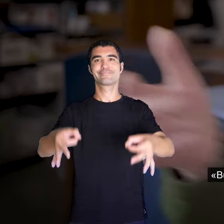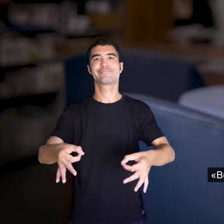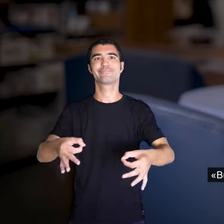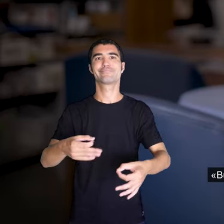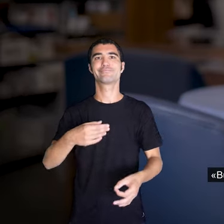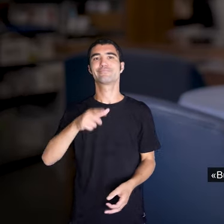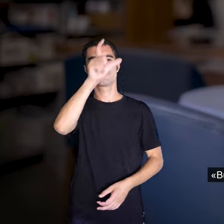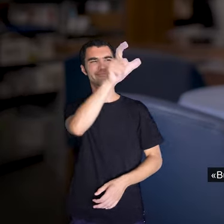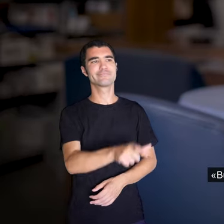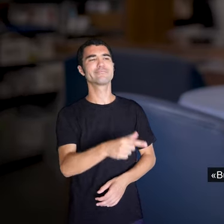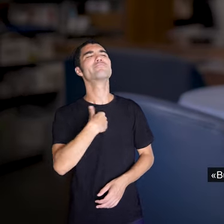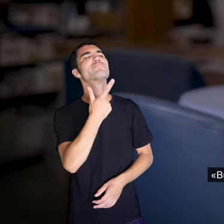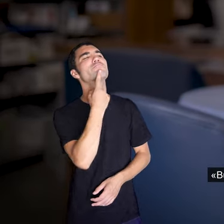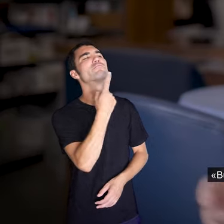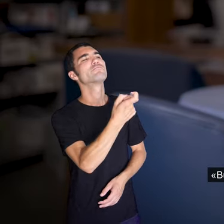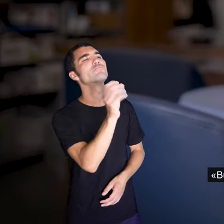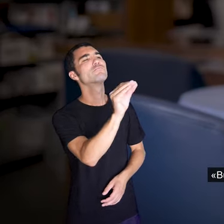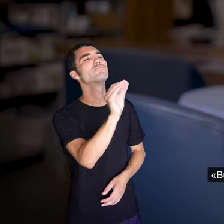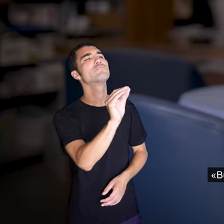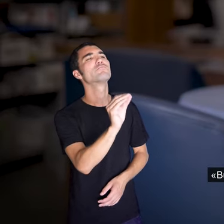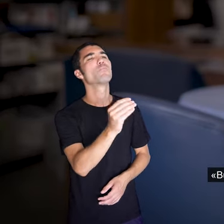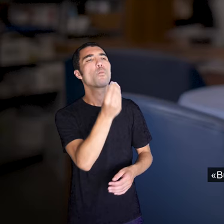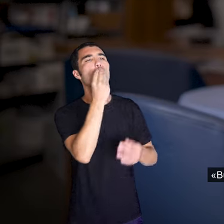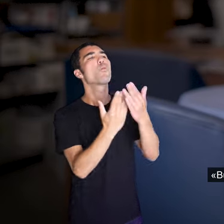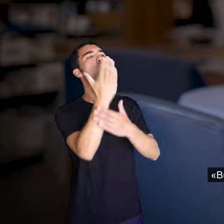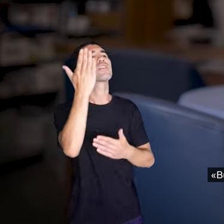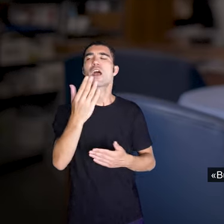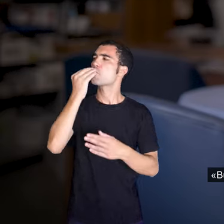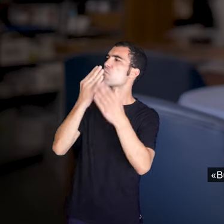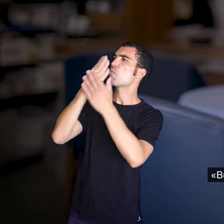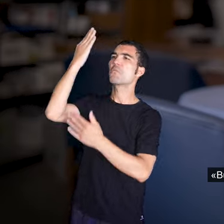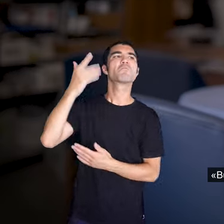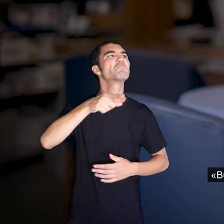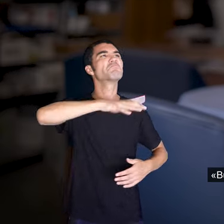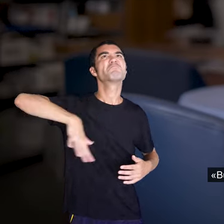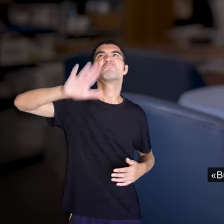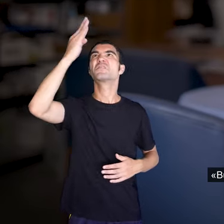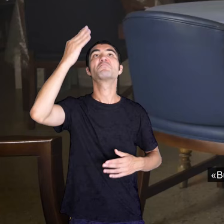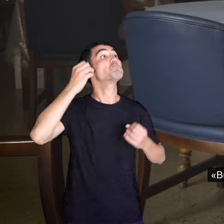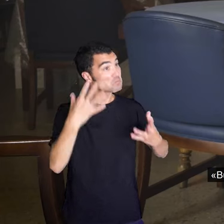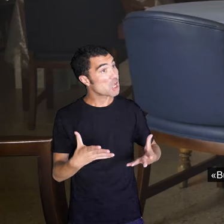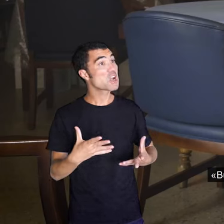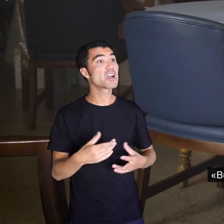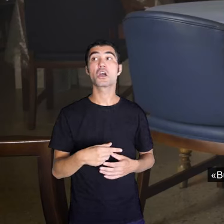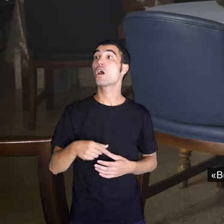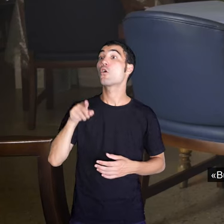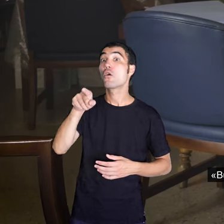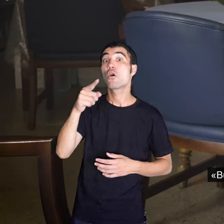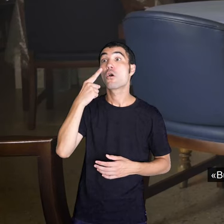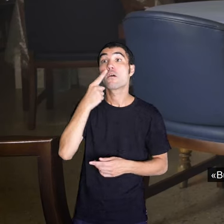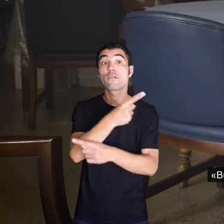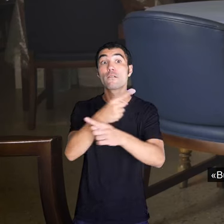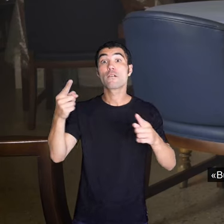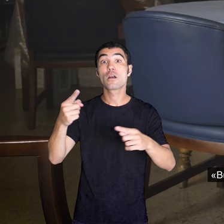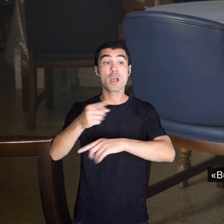van demanar a aquell senyor, li diem bon dia, diu, que trobau en aquest temps? Diu, si vaig sortir